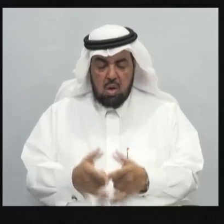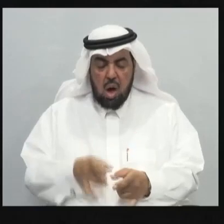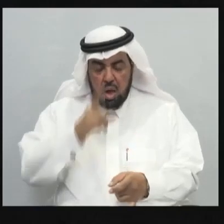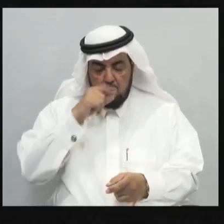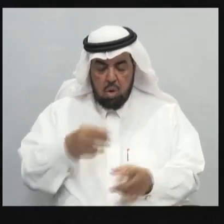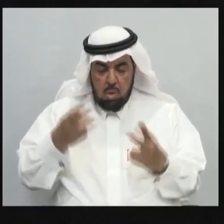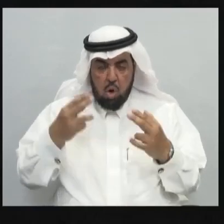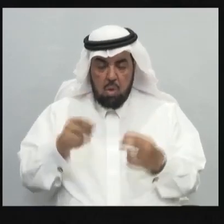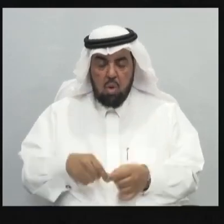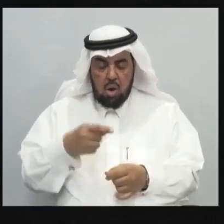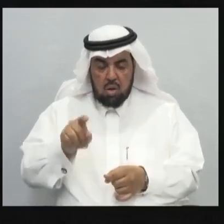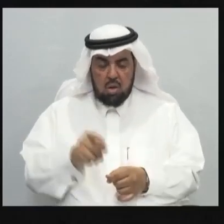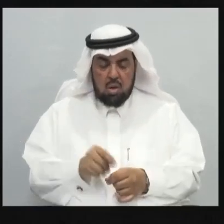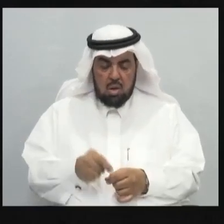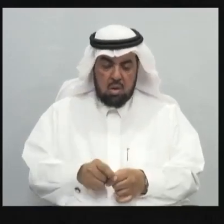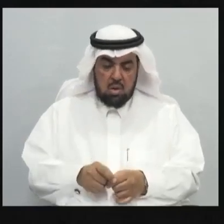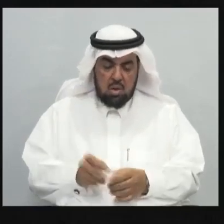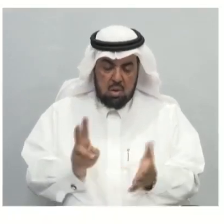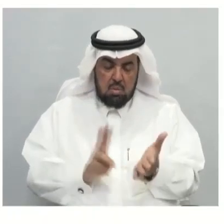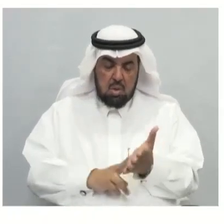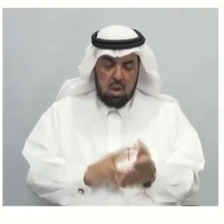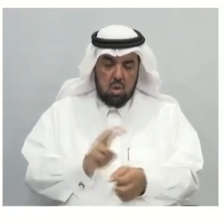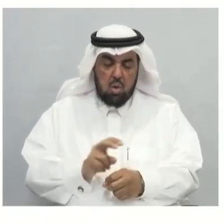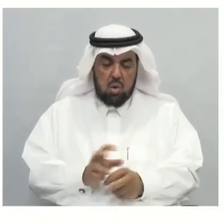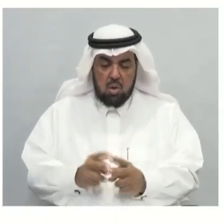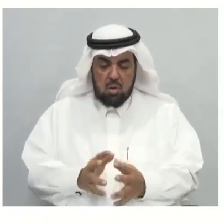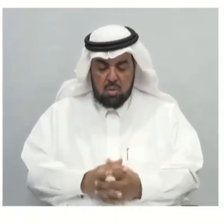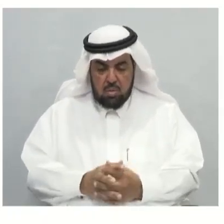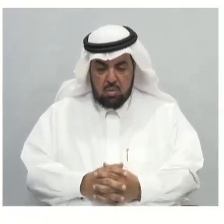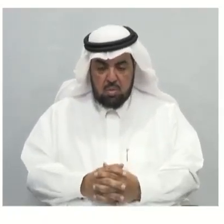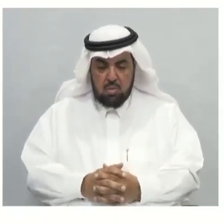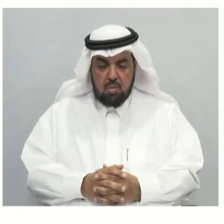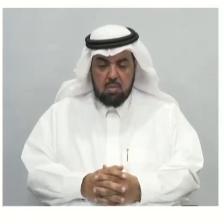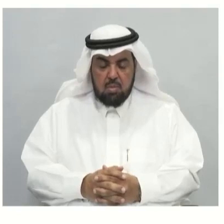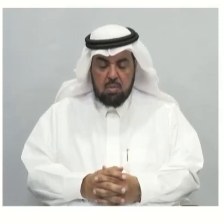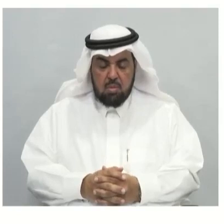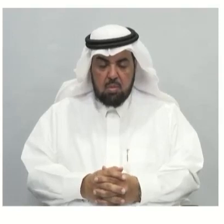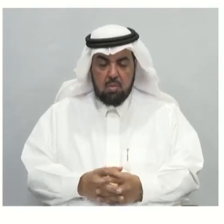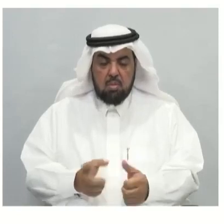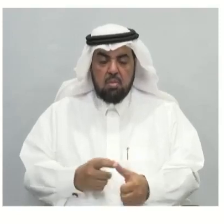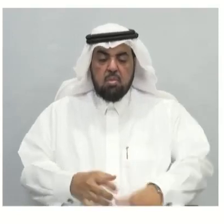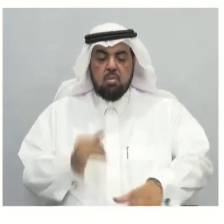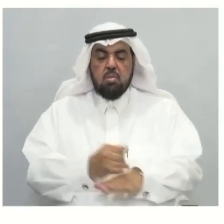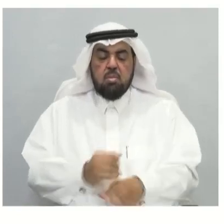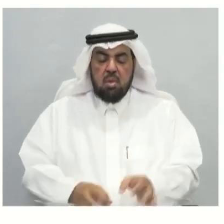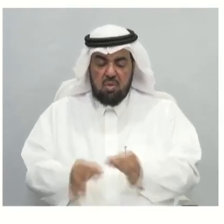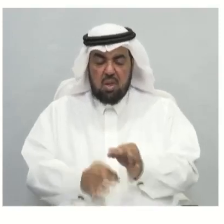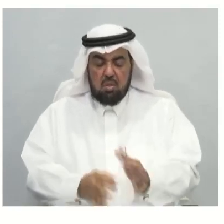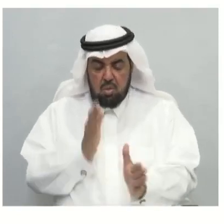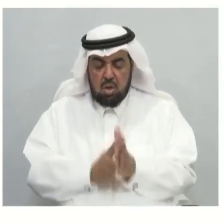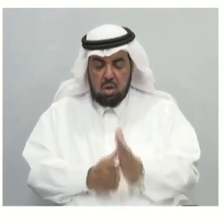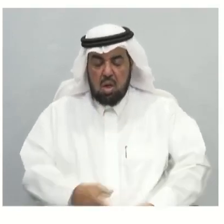المعلومات كلها صحيحه في هذا البريد الالكتروني المبادئ الاساسيه في تصميم